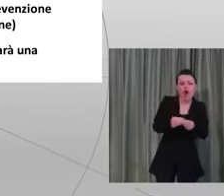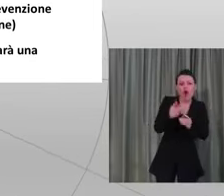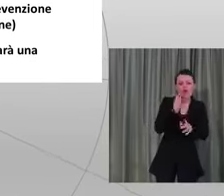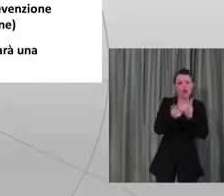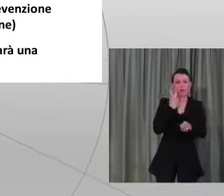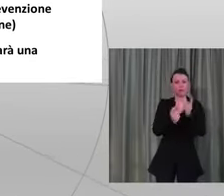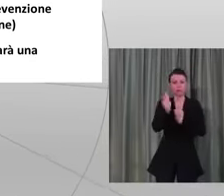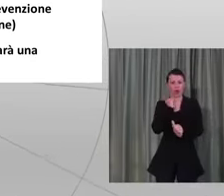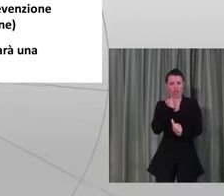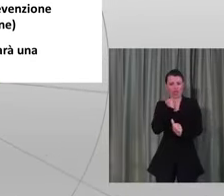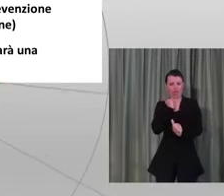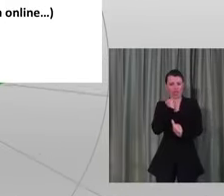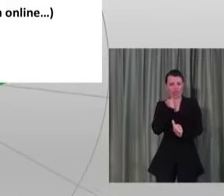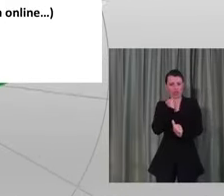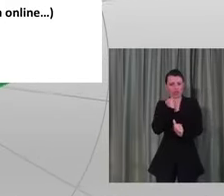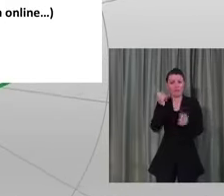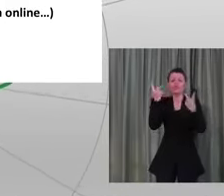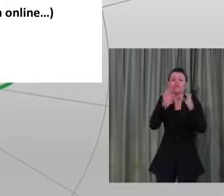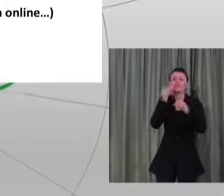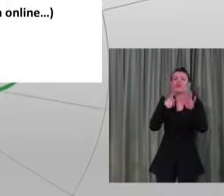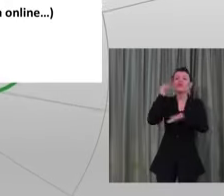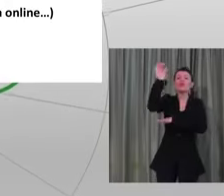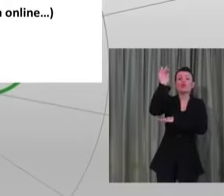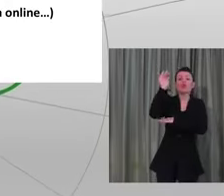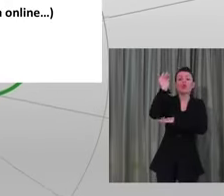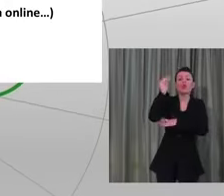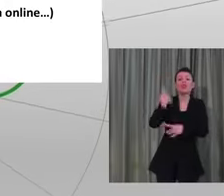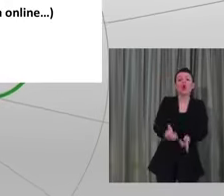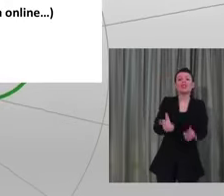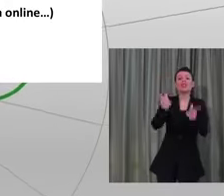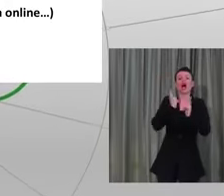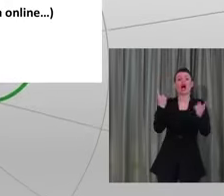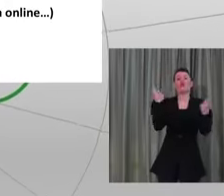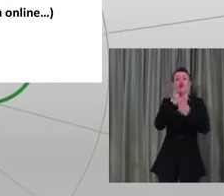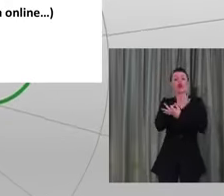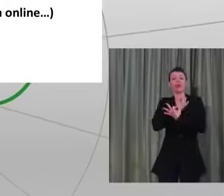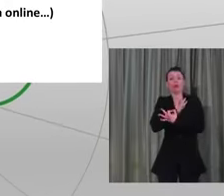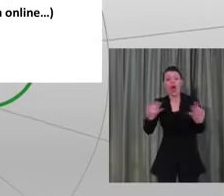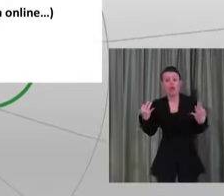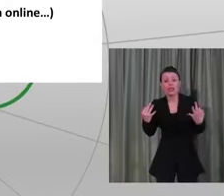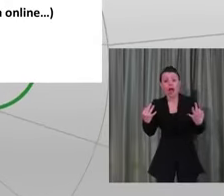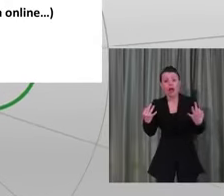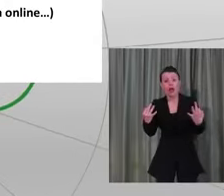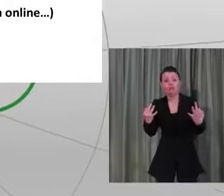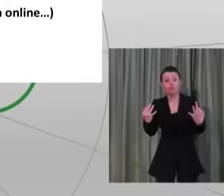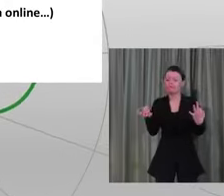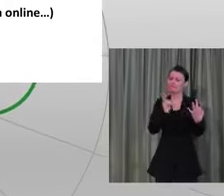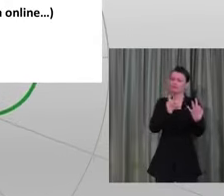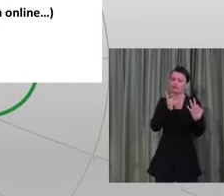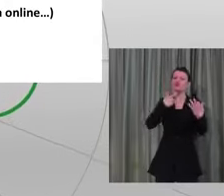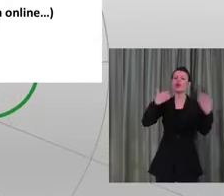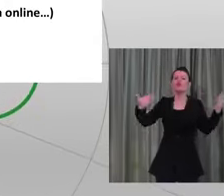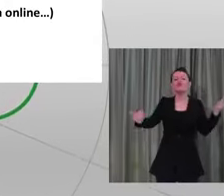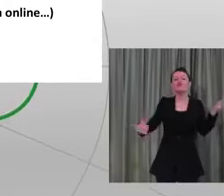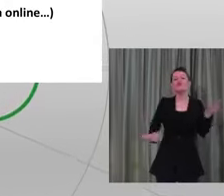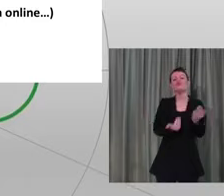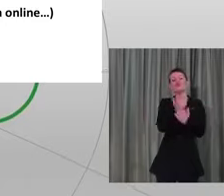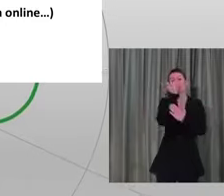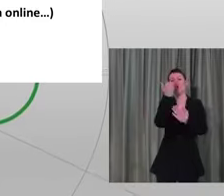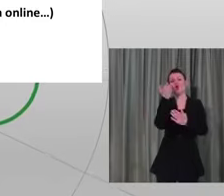riserva non una normalità ma una nuova normalità e allora noi abbiamo definito